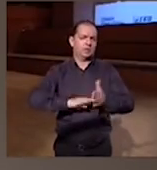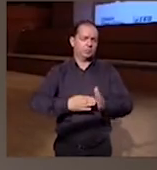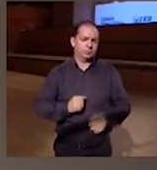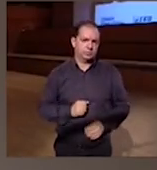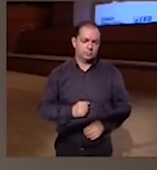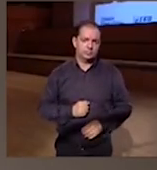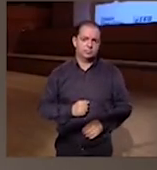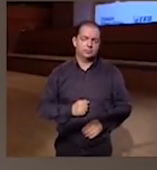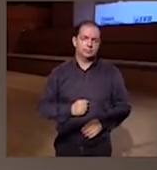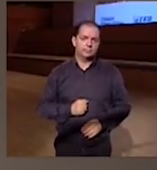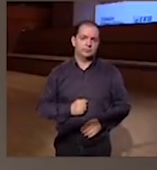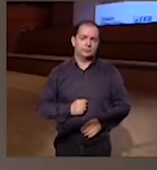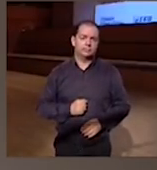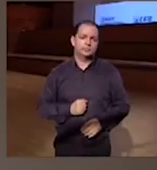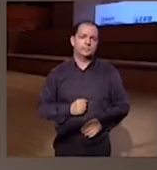Θέλω όμως στο σημείο αυτό